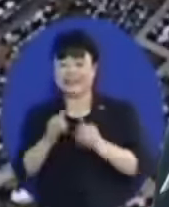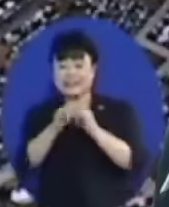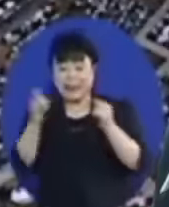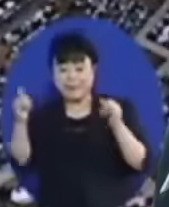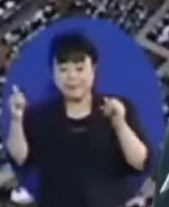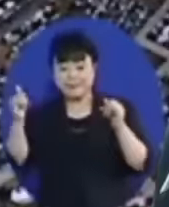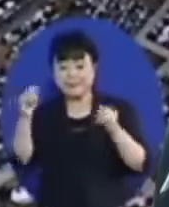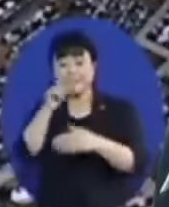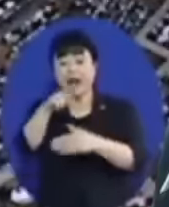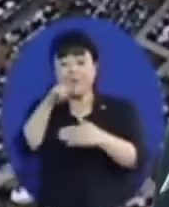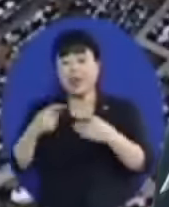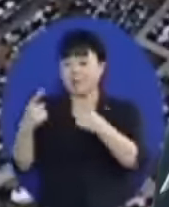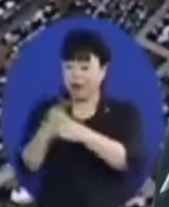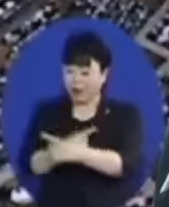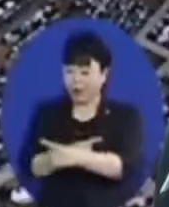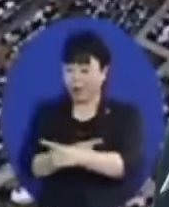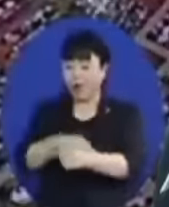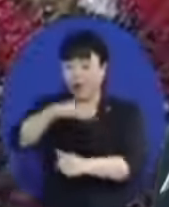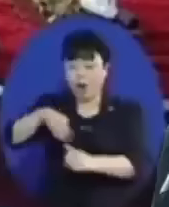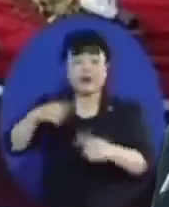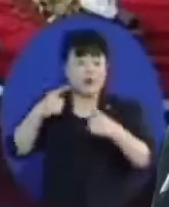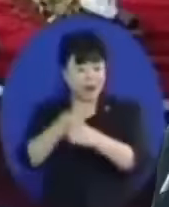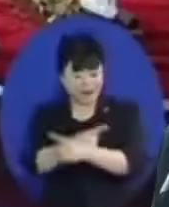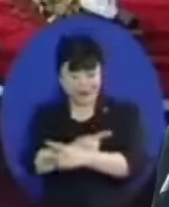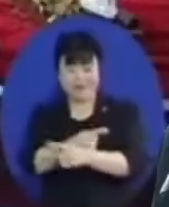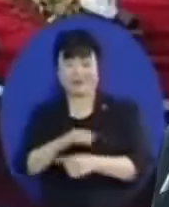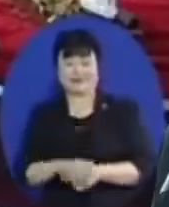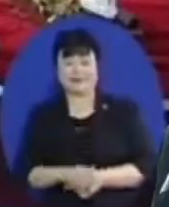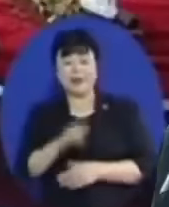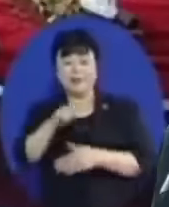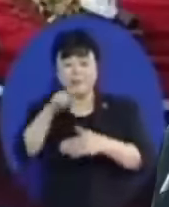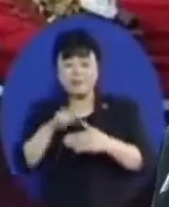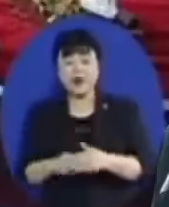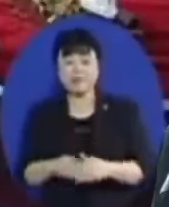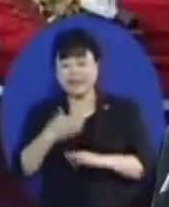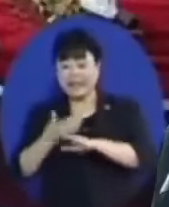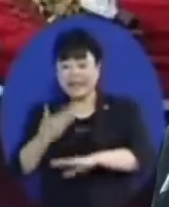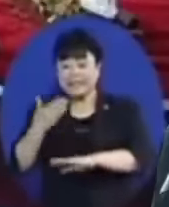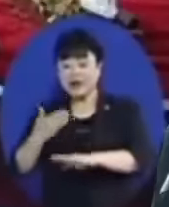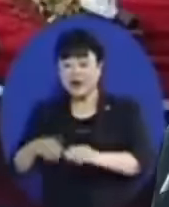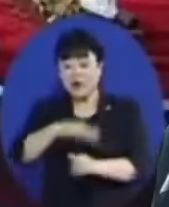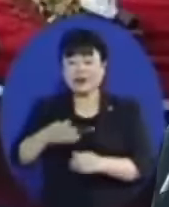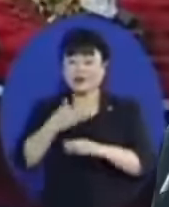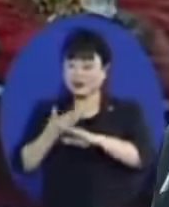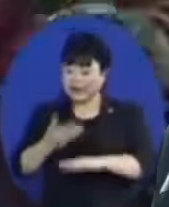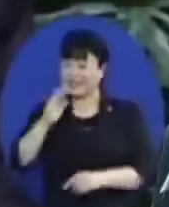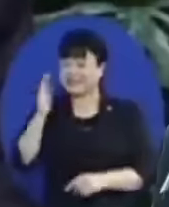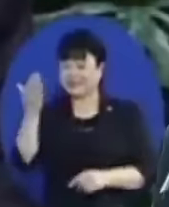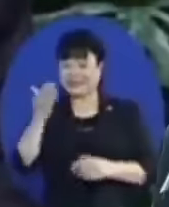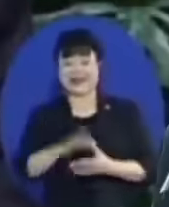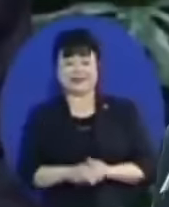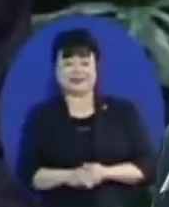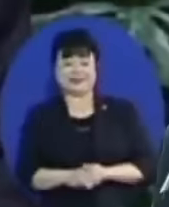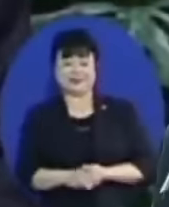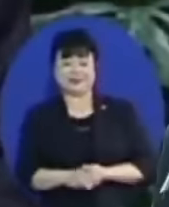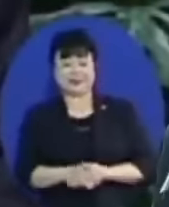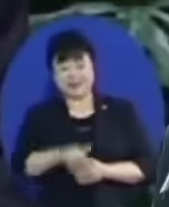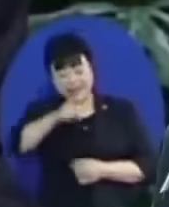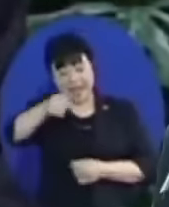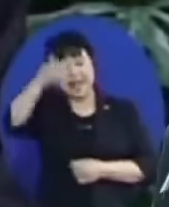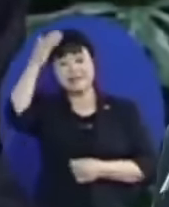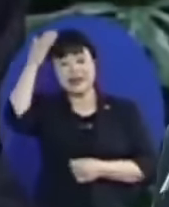사람은 마음이 바꾸어져야 환경도 바꾸어지고 마음이 달라져야 환경도 달라진다는 것입니다.